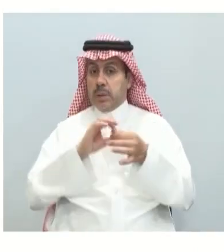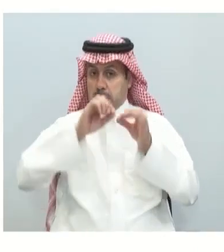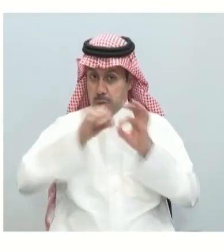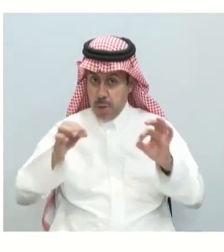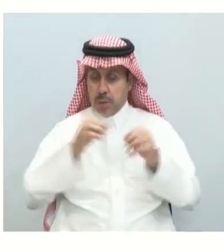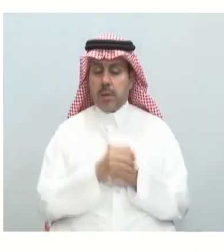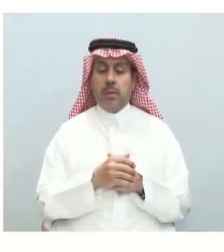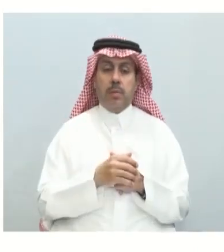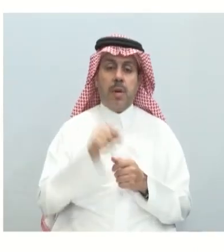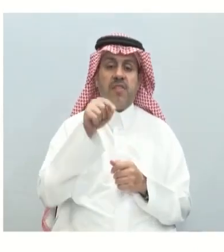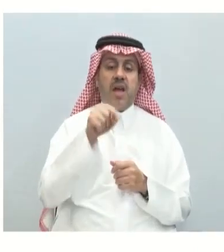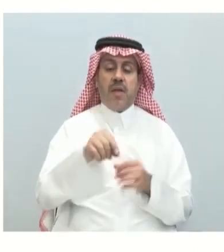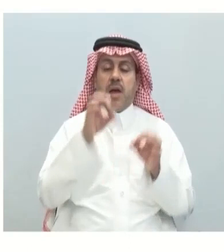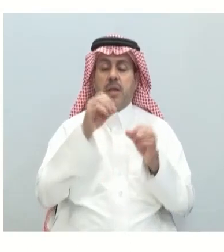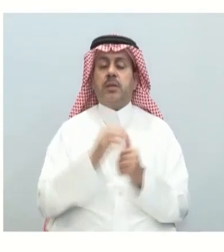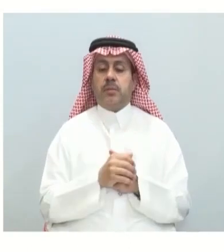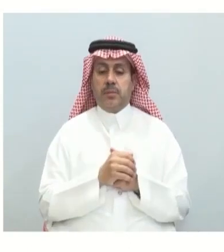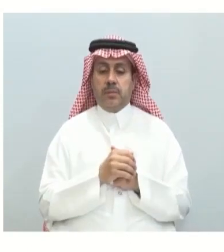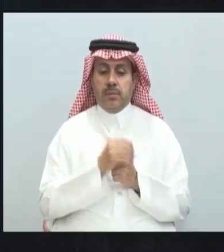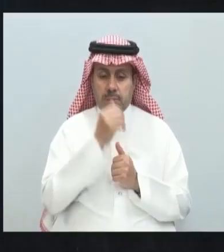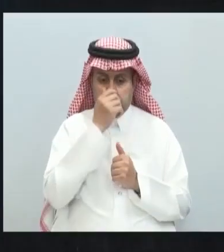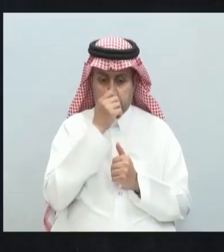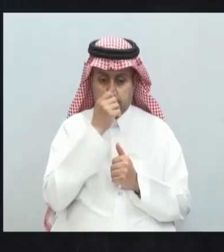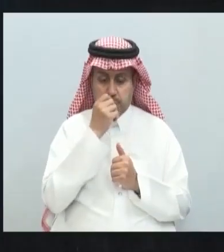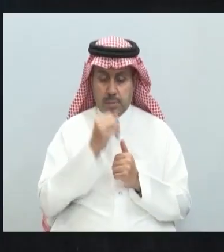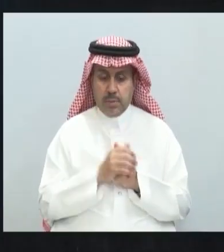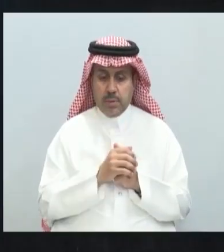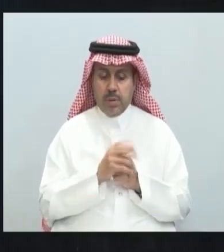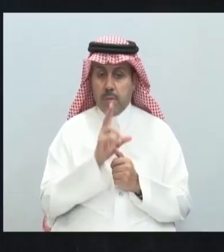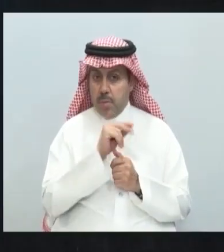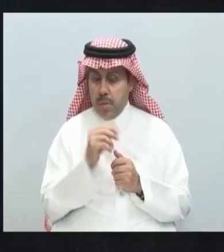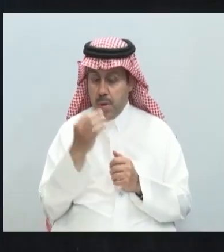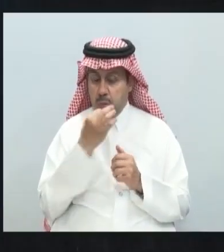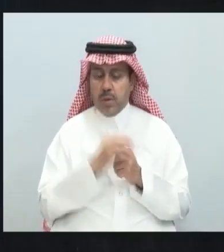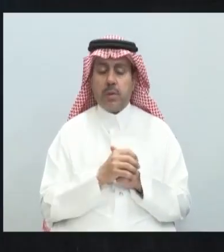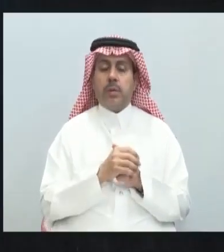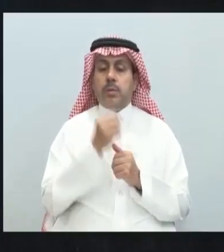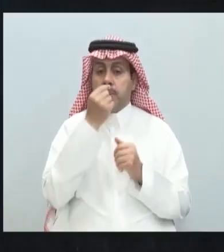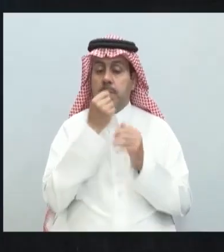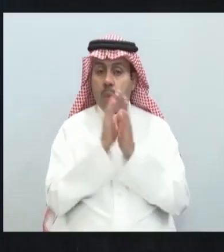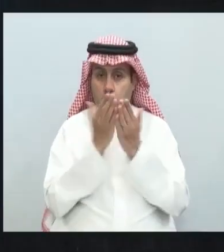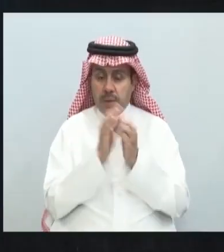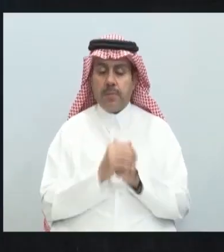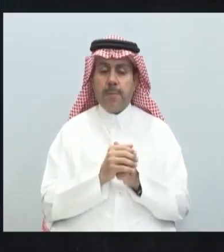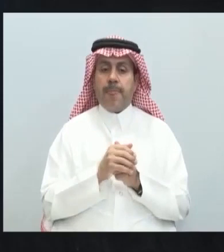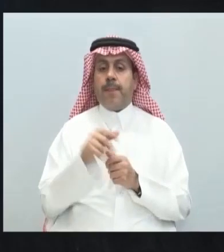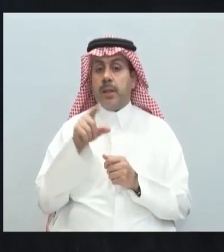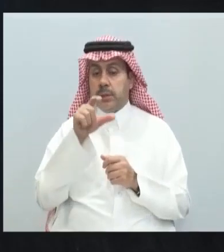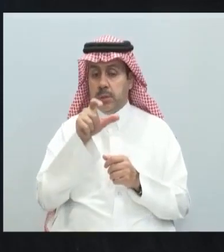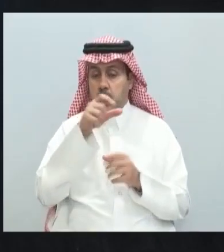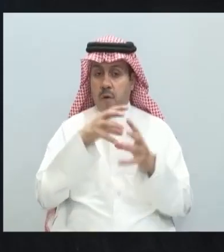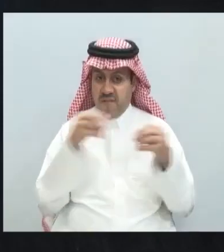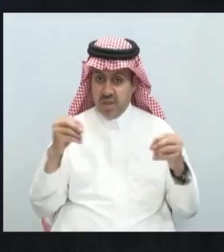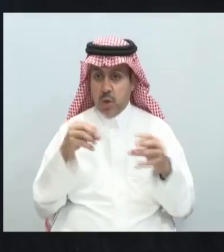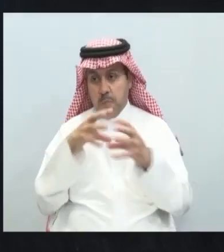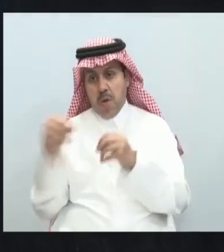بما معنا في هاتين الايتين وكما قلت لكم ايها الطلاب والطالبات كتاب الله تعالى يصدق بعضه بعضا